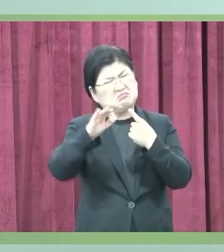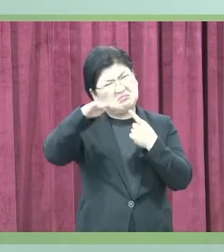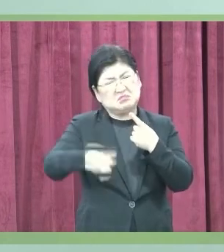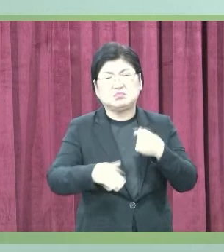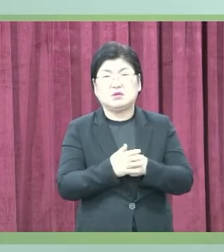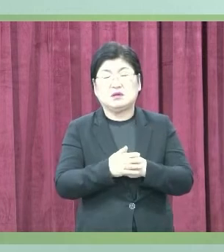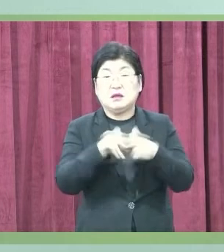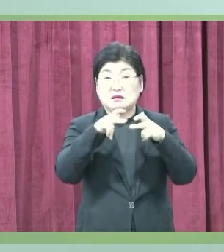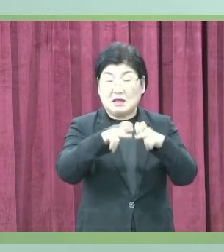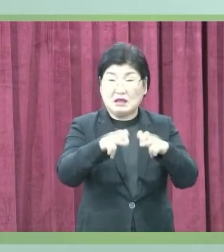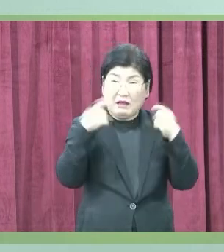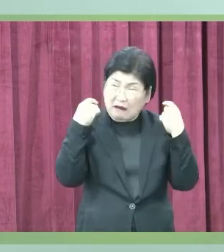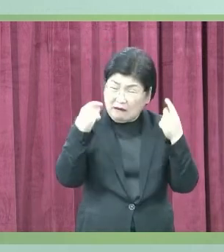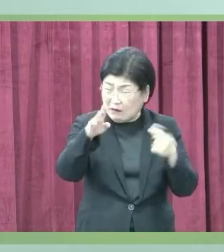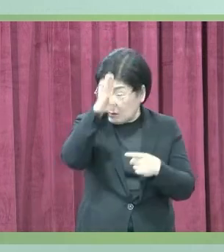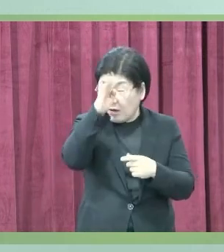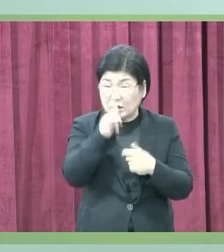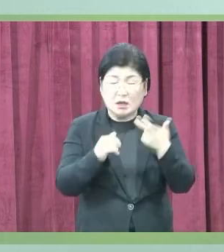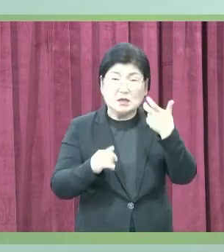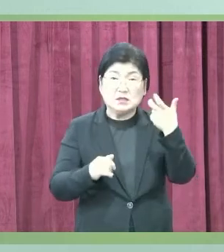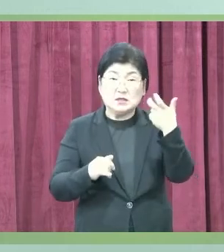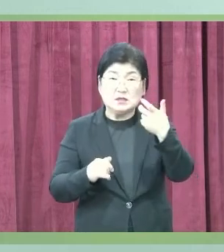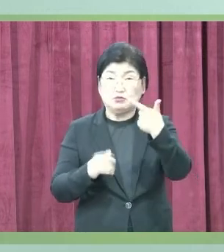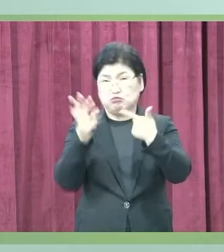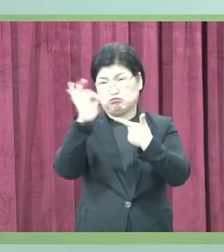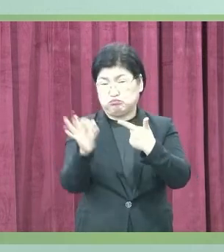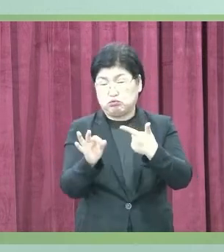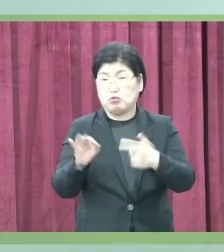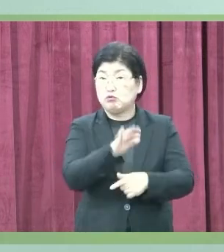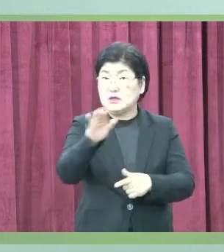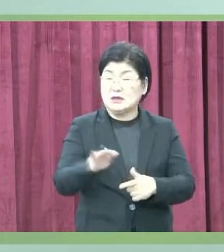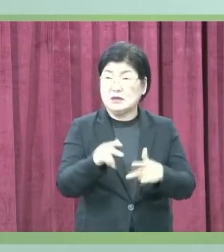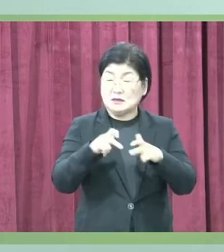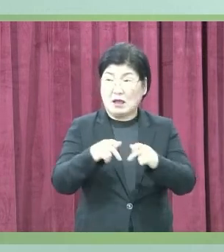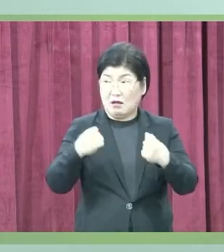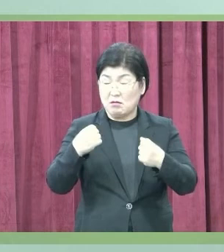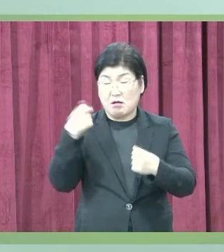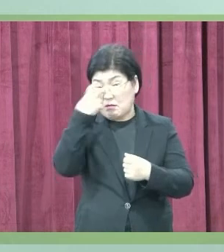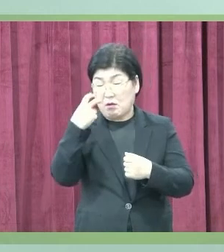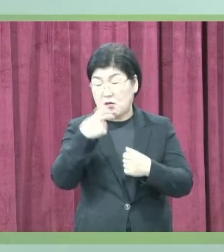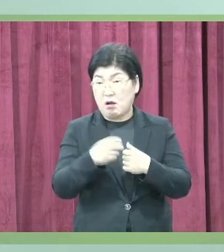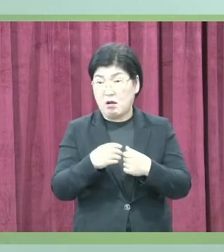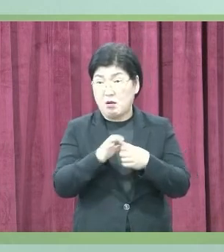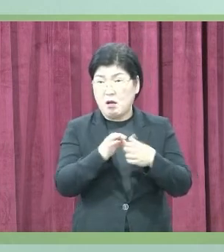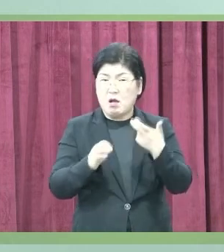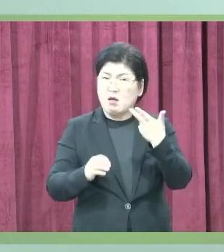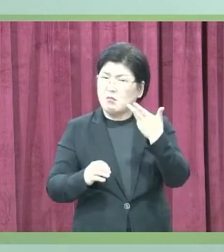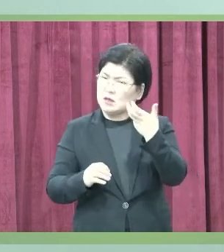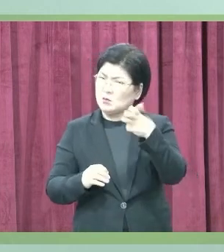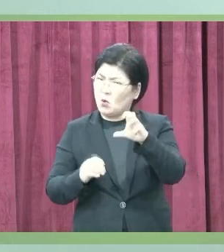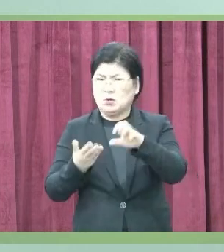장애인이 만성질환을 갖고 있다라고 하는 비율은 76%인데요. 저희 장애인 건강보건 통계에 따르면 85%를 넘고